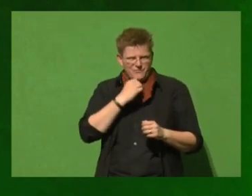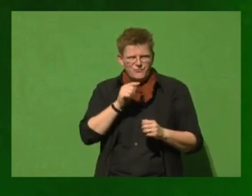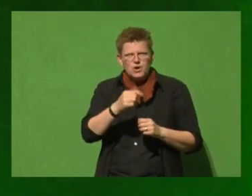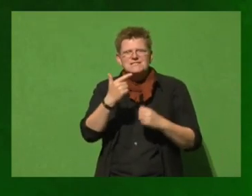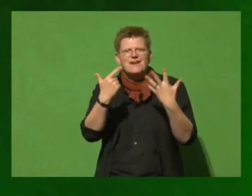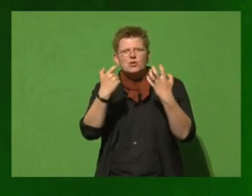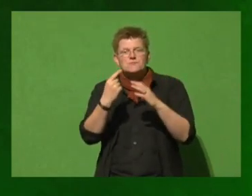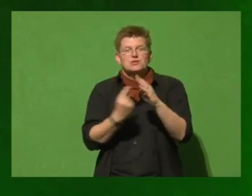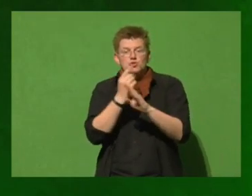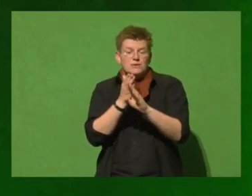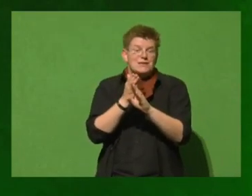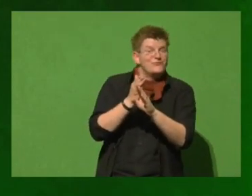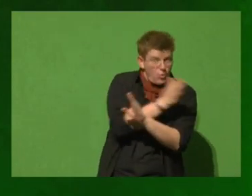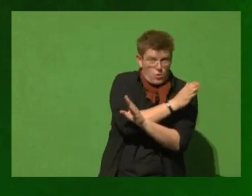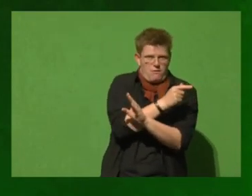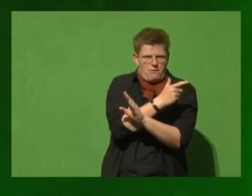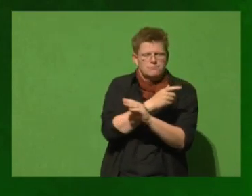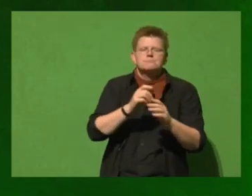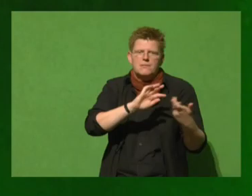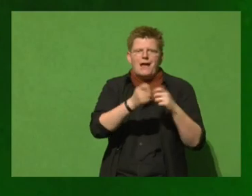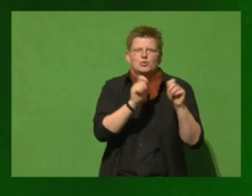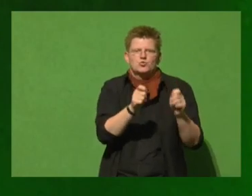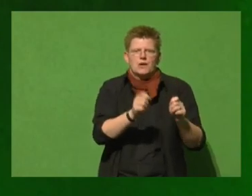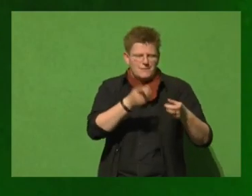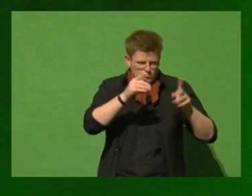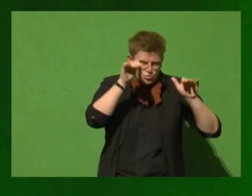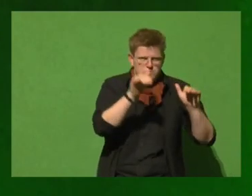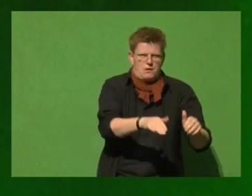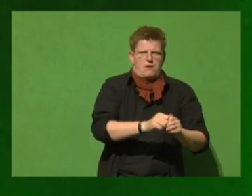vor einem Parteitag wollen wir allen die Informationen geben.